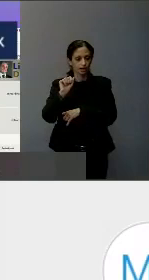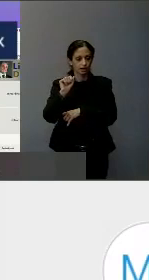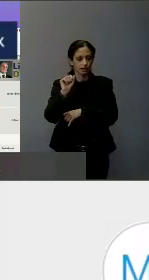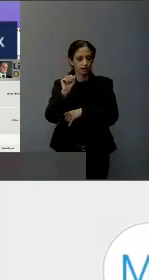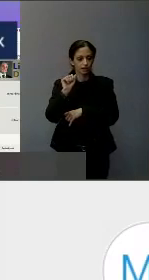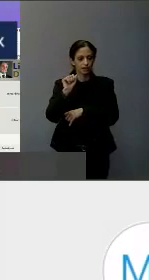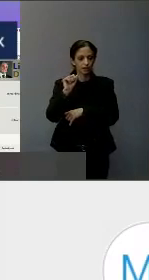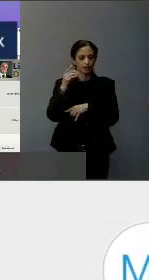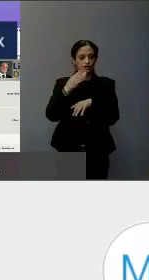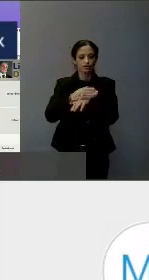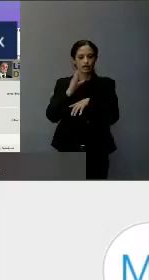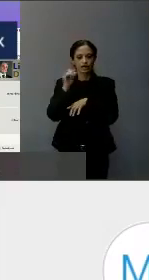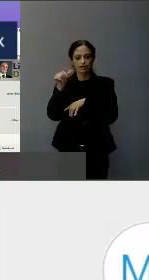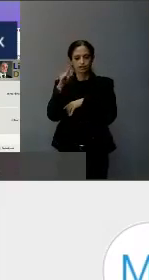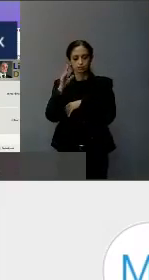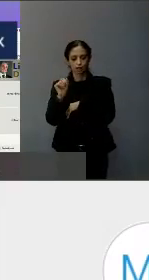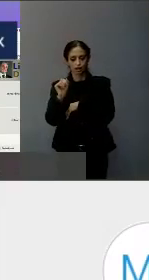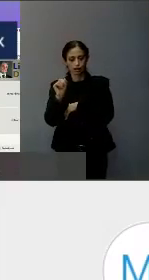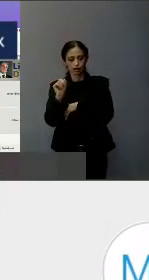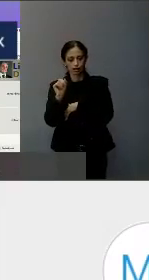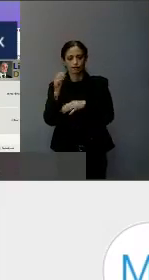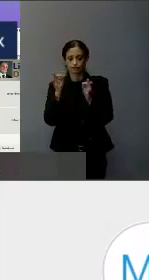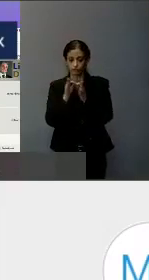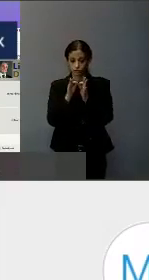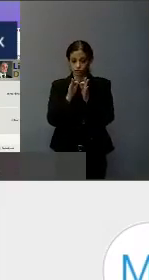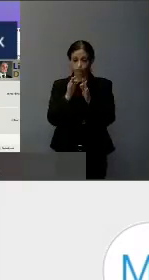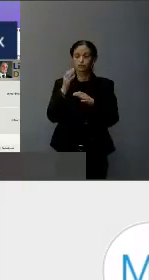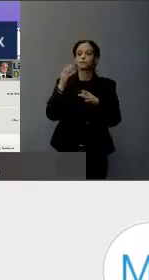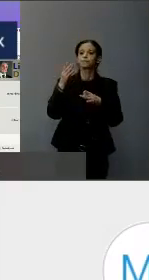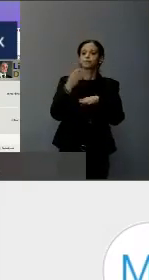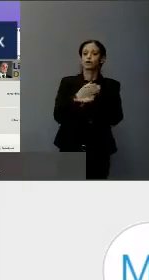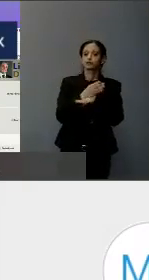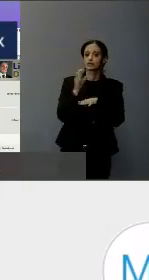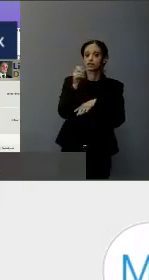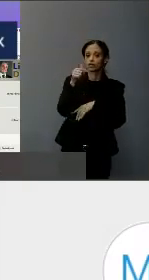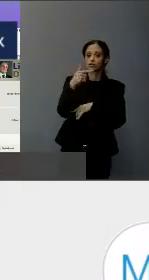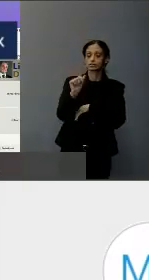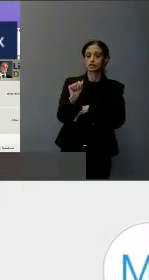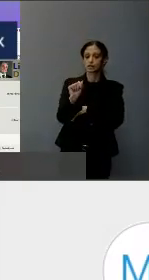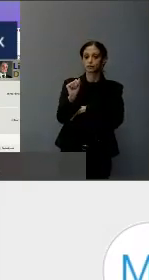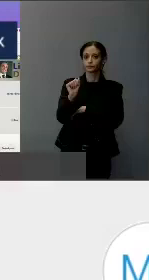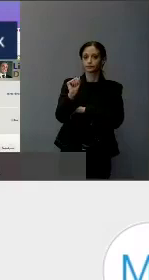consigliere cassiba favorevole consigliere costa